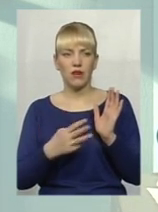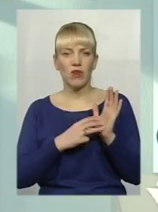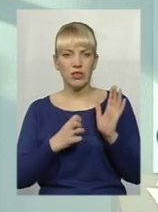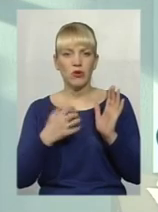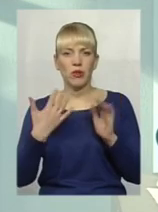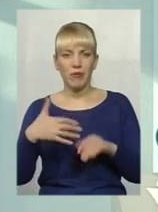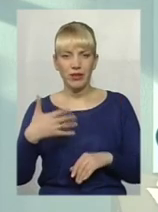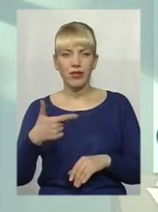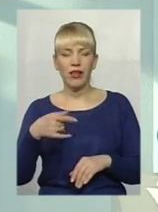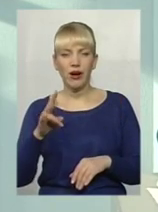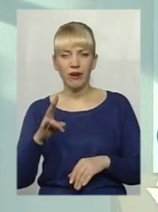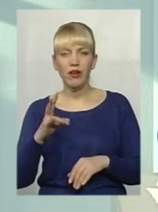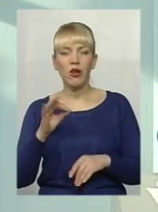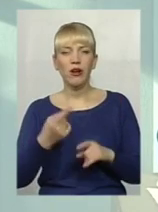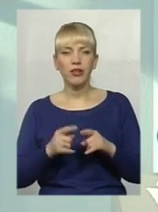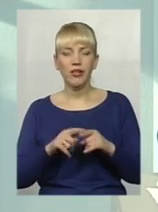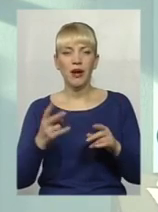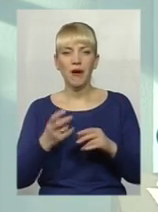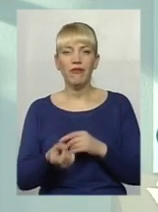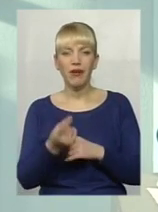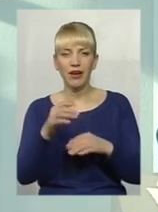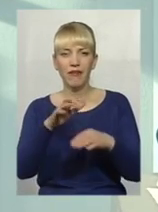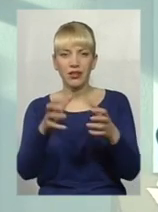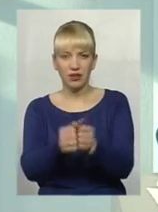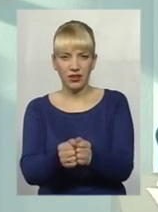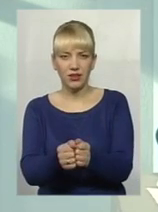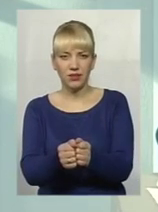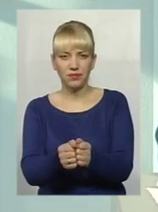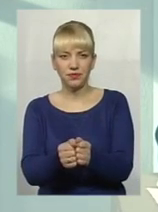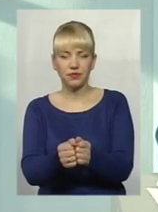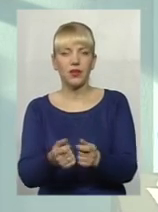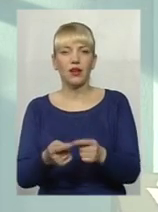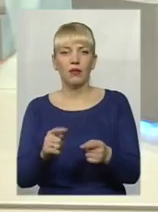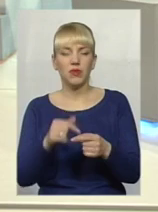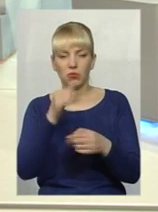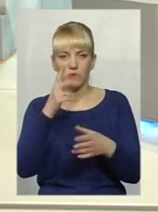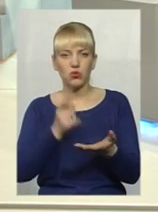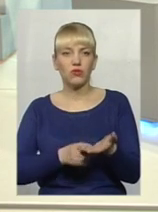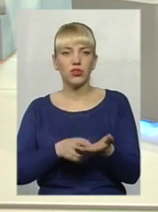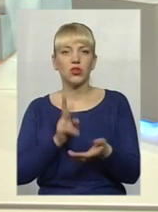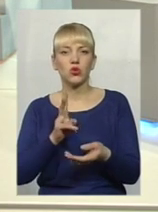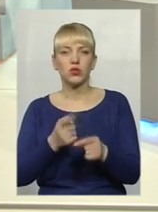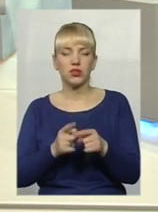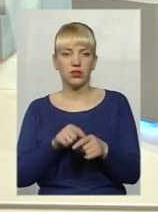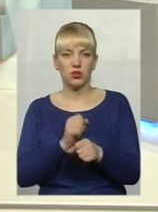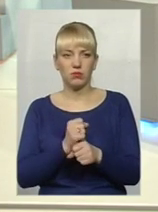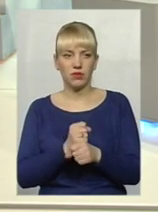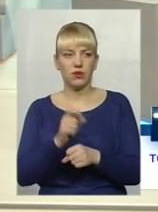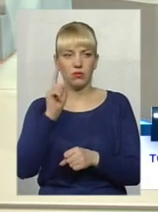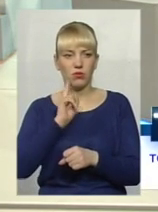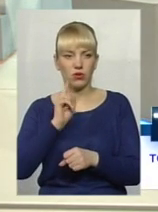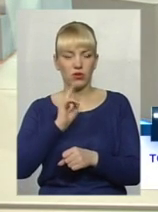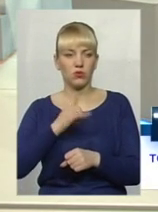850 гривень. Але це ж треба виявити, не так, ми їх просто не можемо довести, хто це зробив. Тобто поки що в